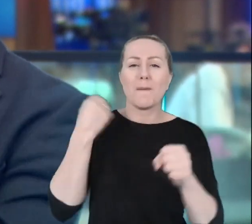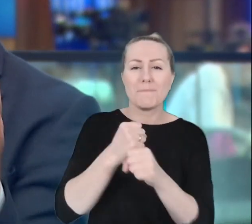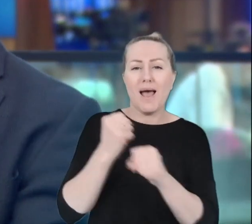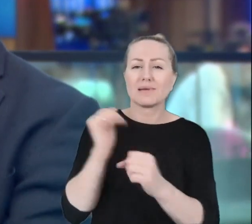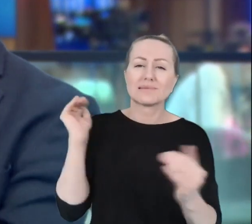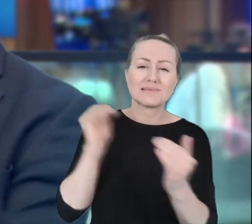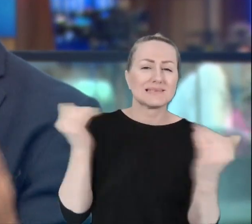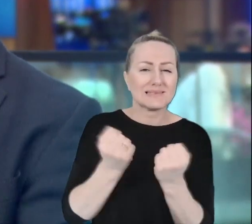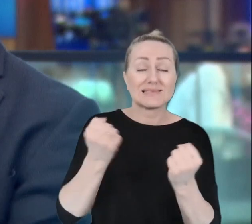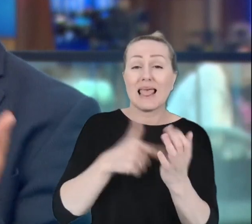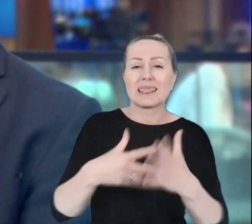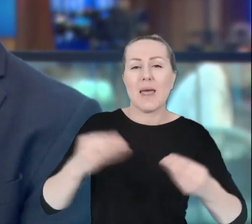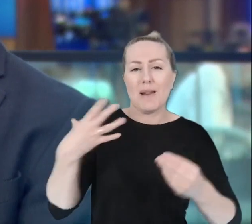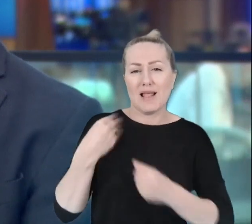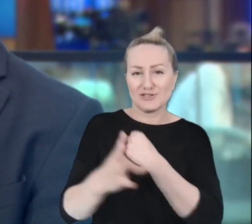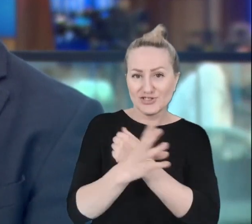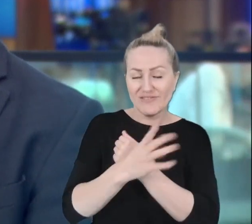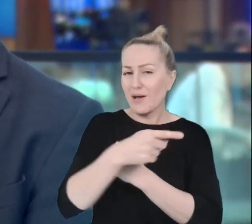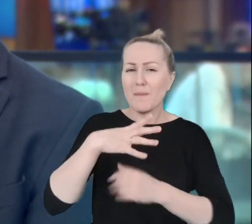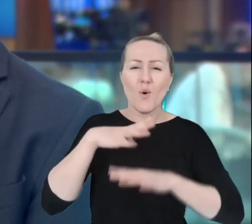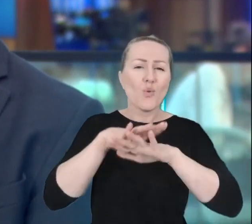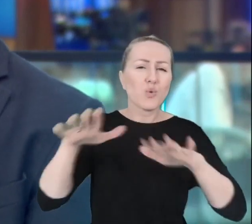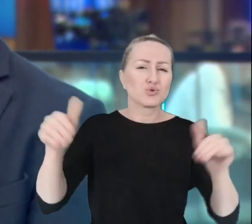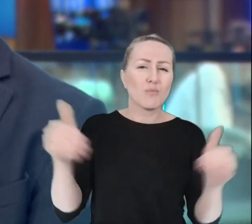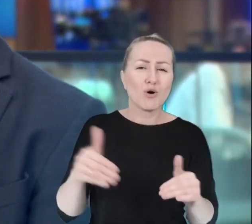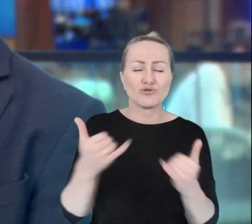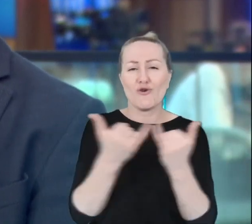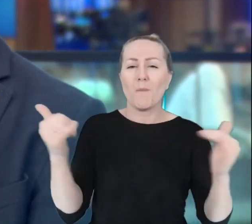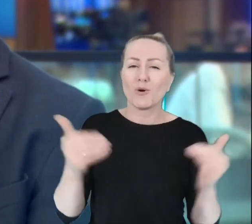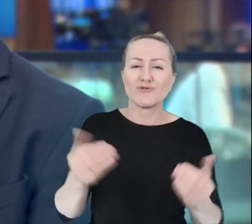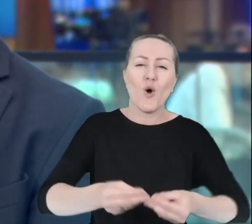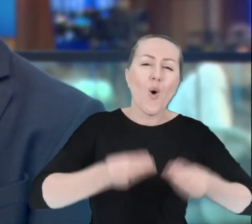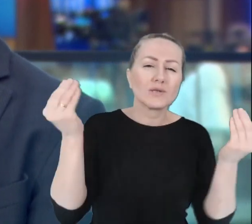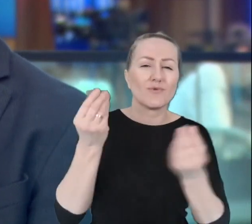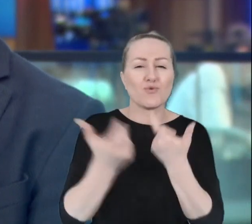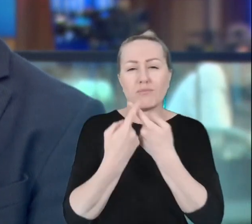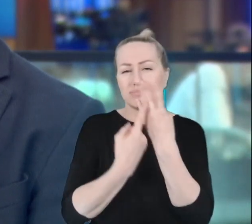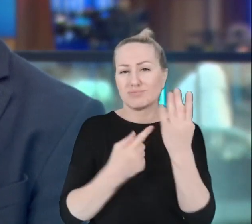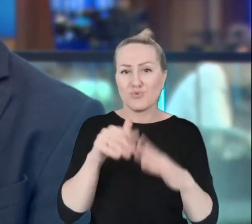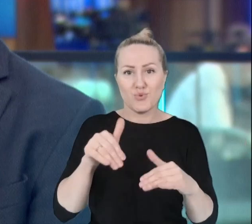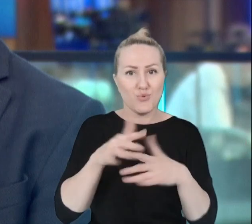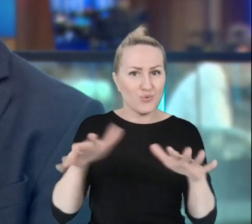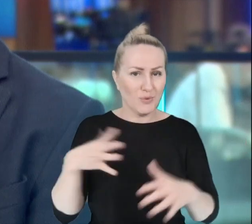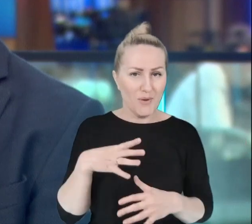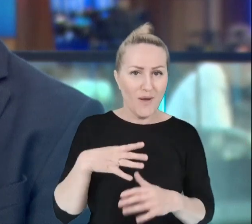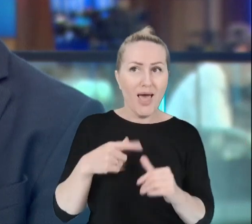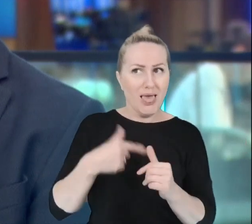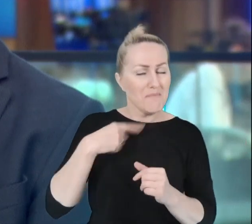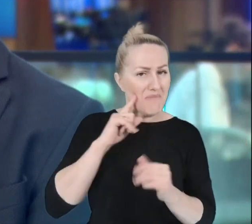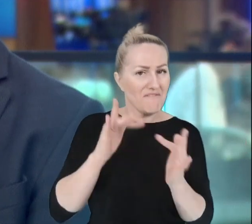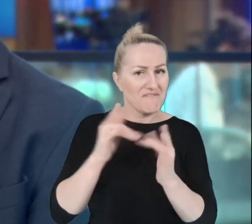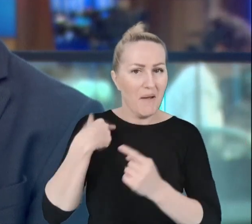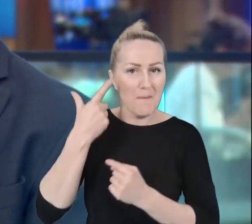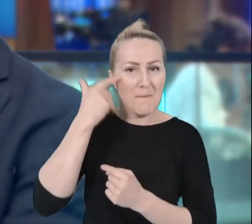kiedy było tyle nagle możliwości, okazji, rozwoju i tak dalej. I rzeczywiście ja pamiętam, że miałem taki okres, kiedy miałem z